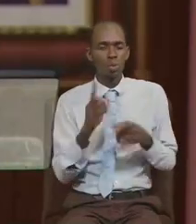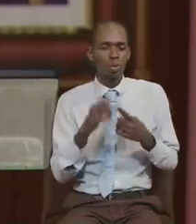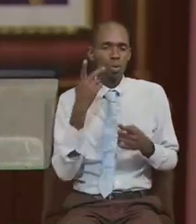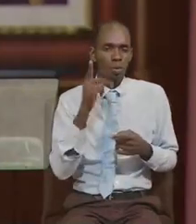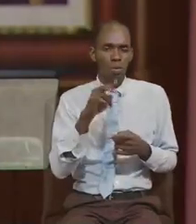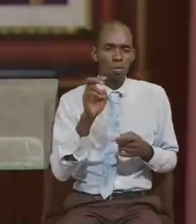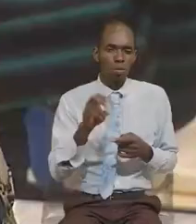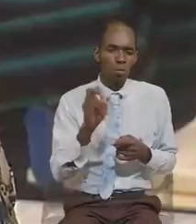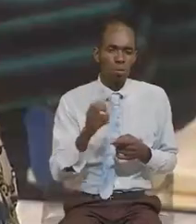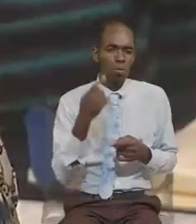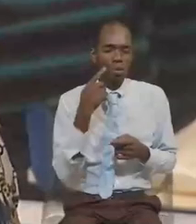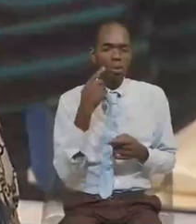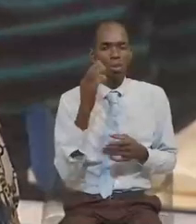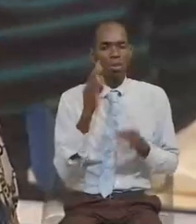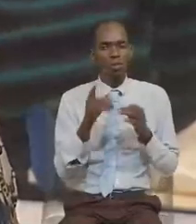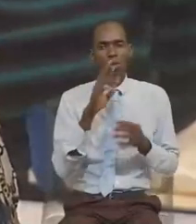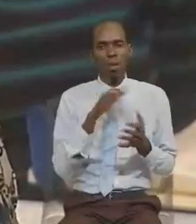pas vous tuer.